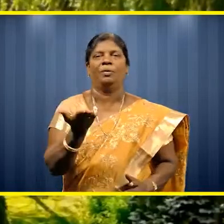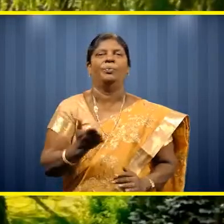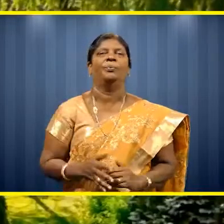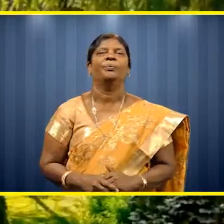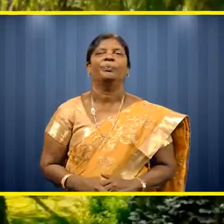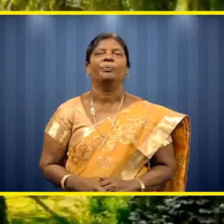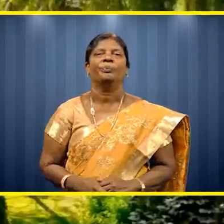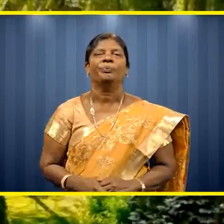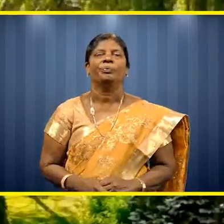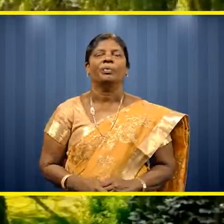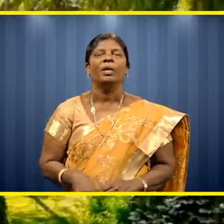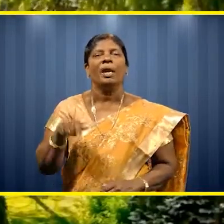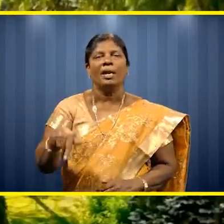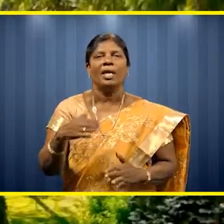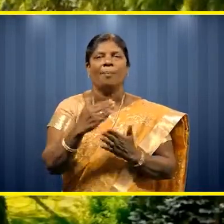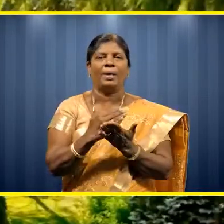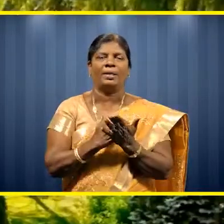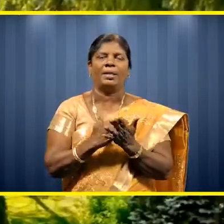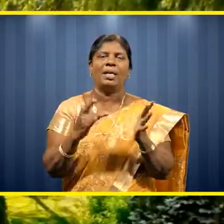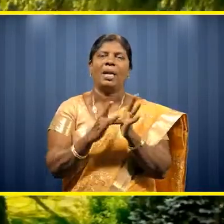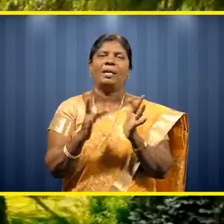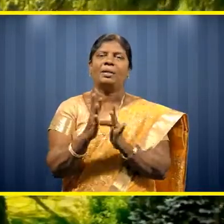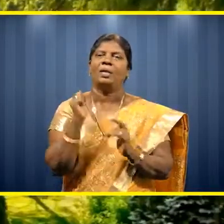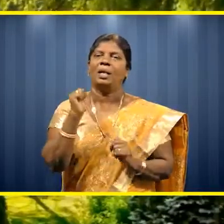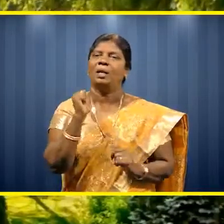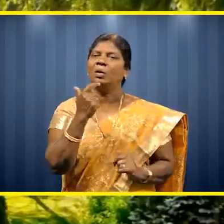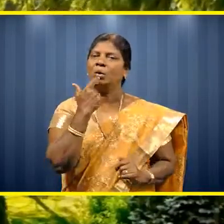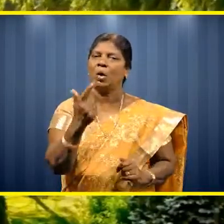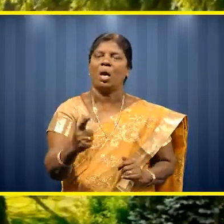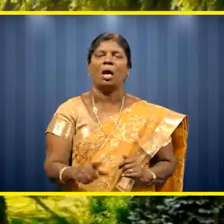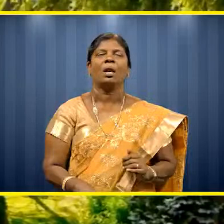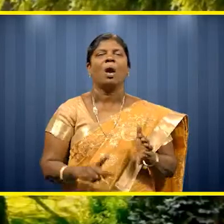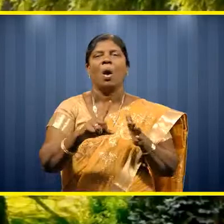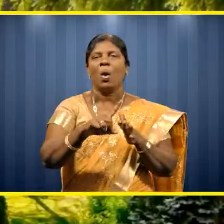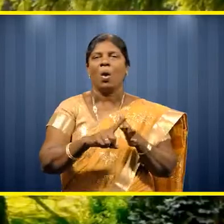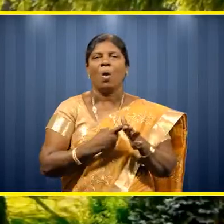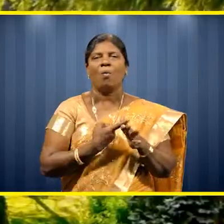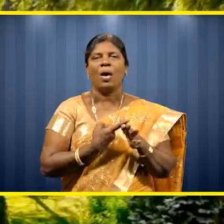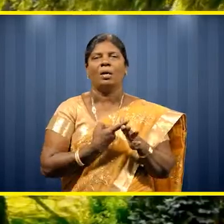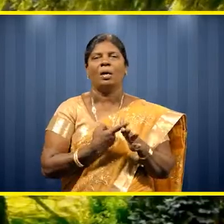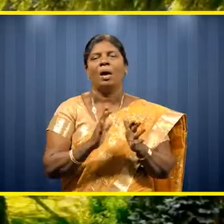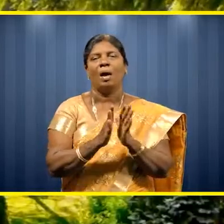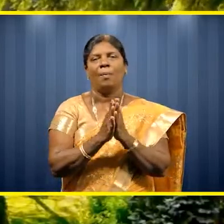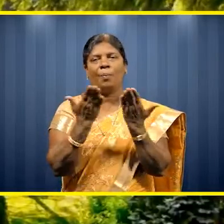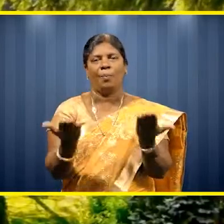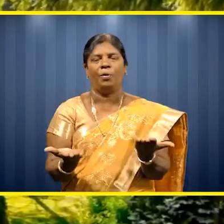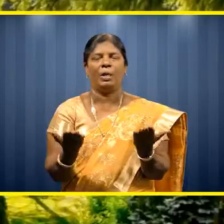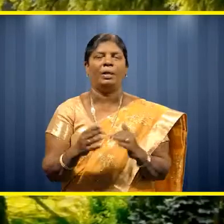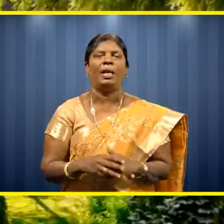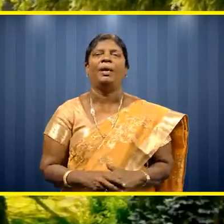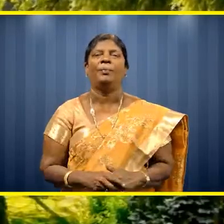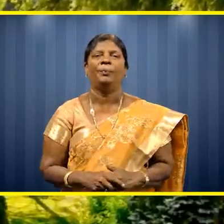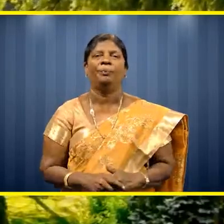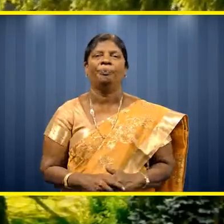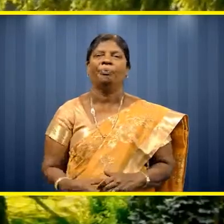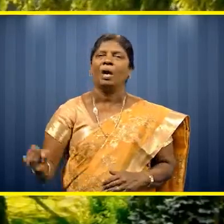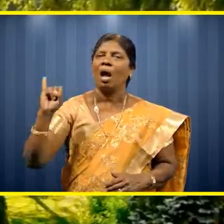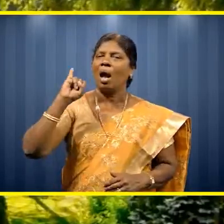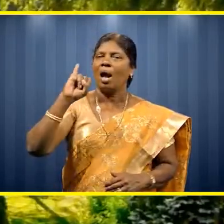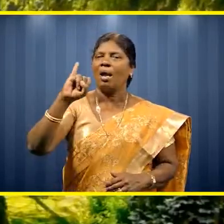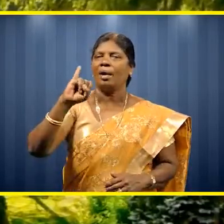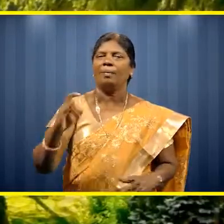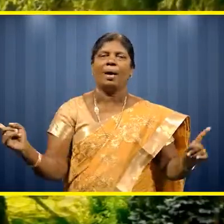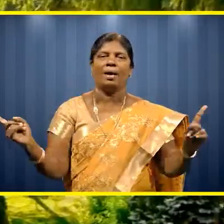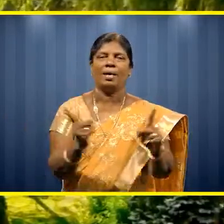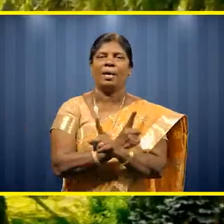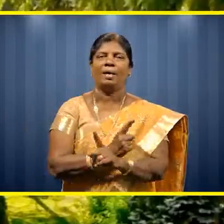வேண்டும். இதை குறித்து இயேசு என்ன சொன்னார்? யோவான் என்கிற நற்செய்தி நூலிலே